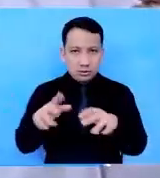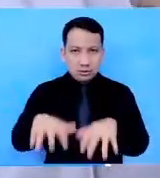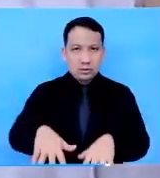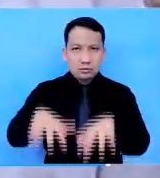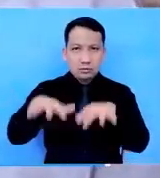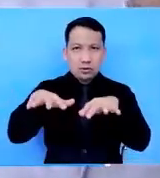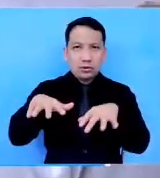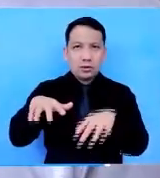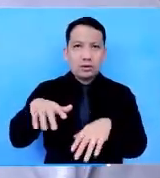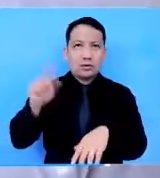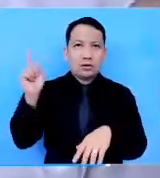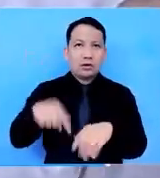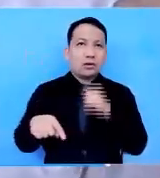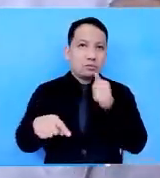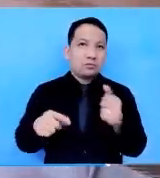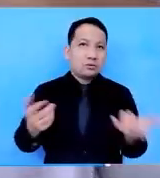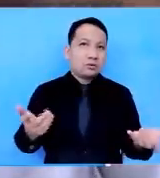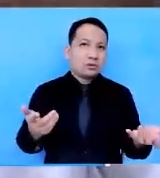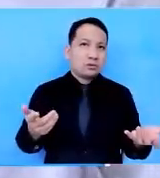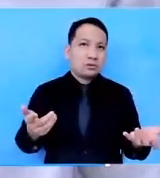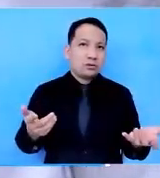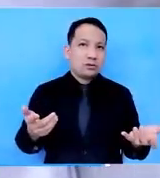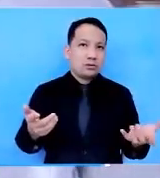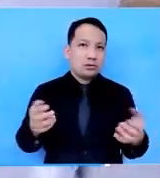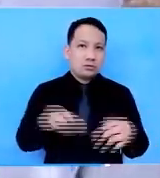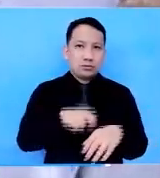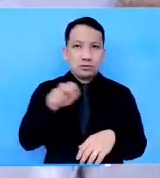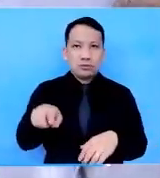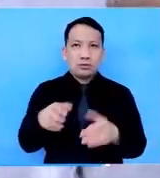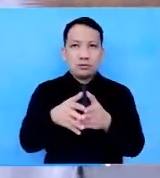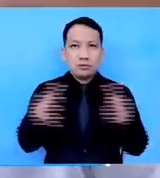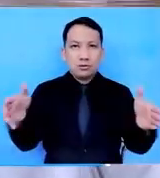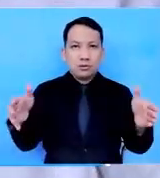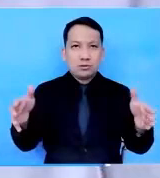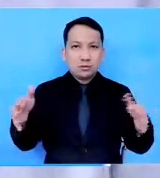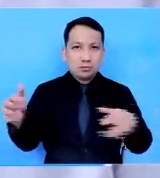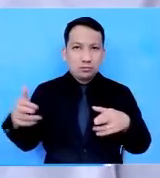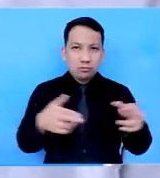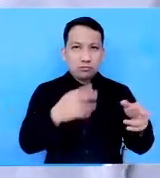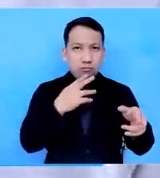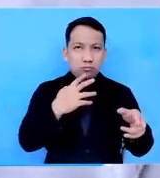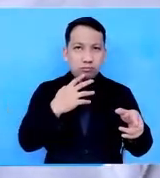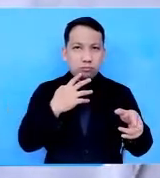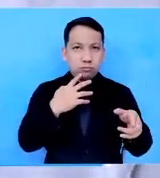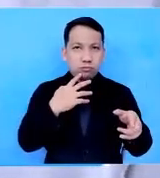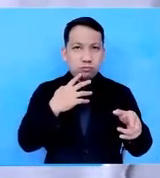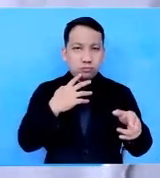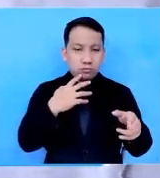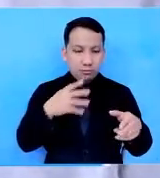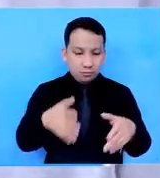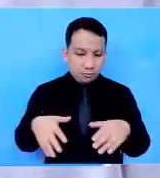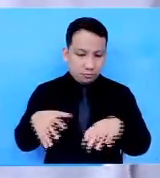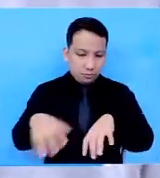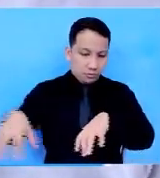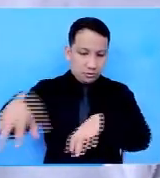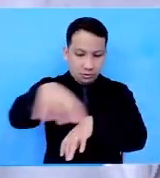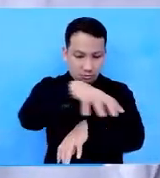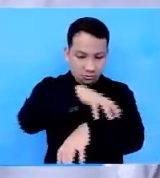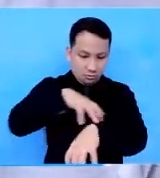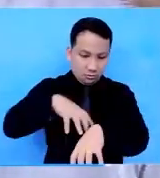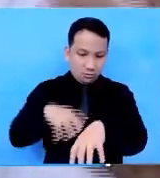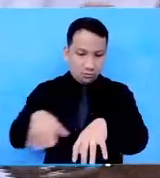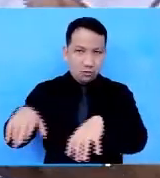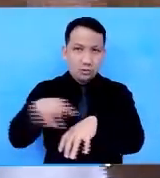kami magkakaalis? Wala naman na kami matatawiran kasi malaki yung tubig. Nakakulong kami ng tubig. Kaya nga yung relief